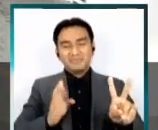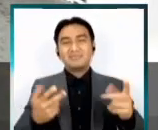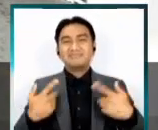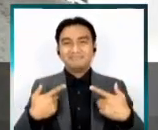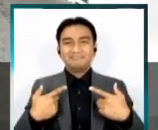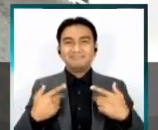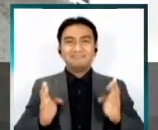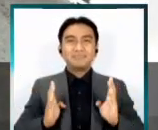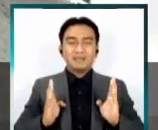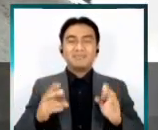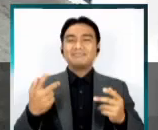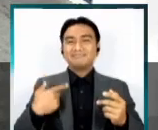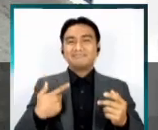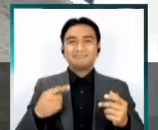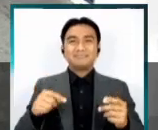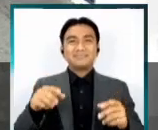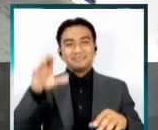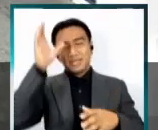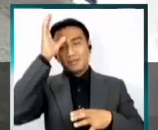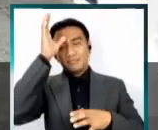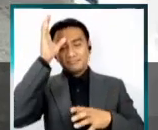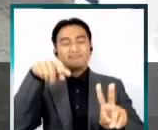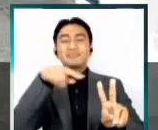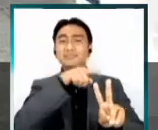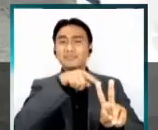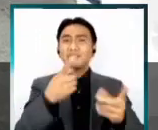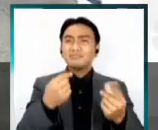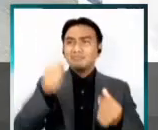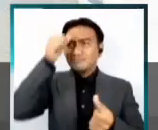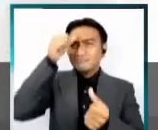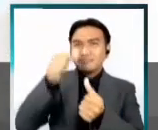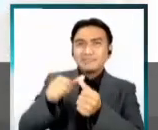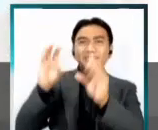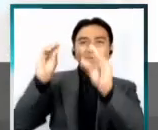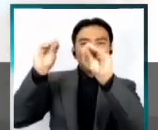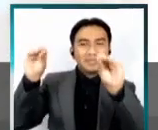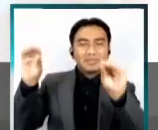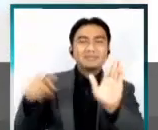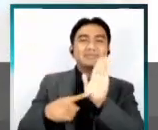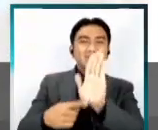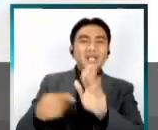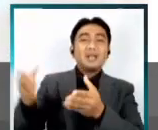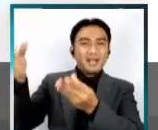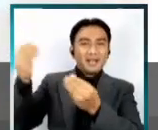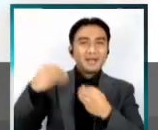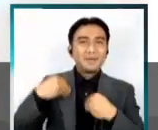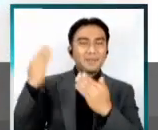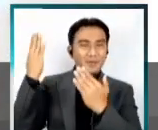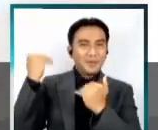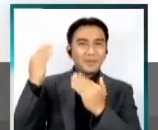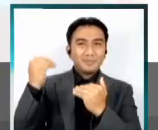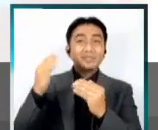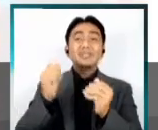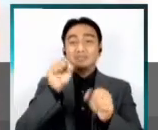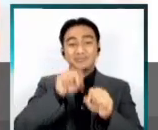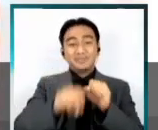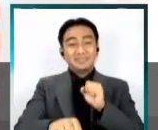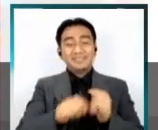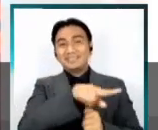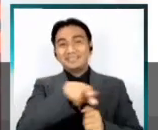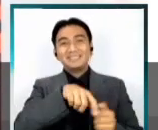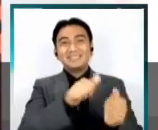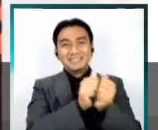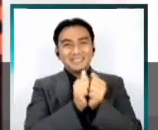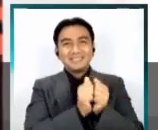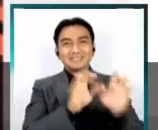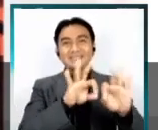mga parol nagsisilbi raw paalala na kailangan nilang magpalakas para makapiling pa ng mas matagal ang kanilang pamilya, pati na yung mga